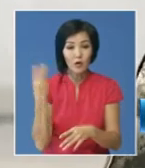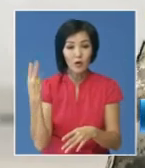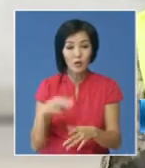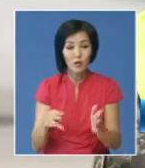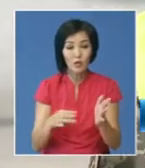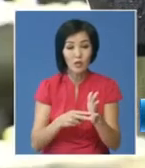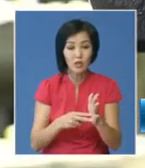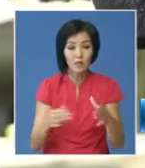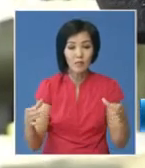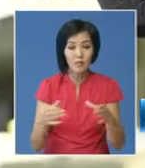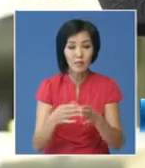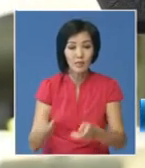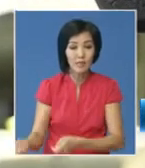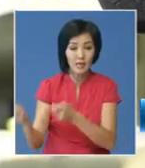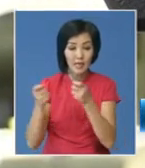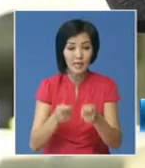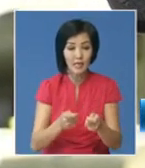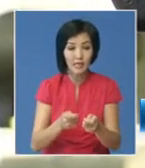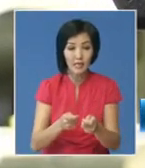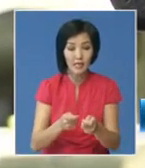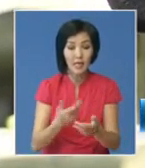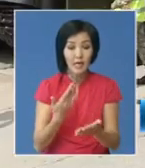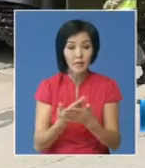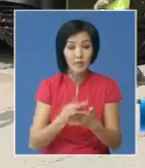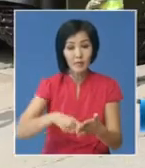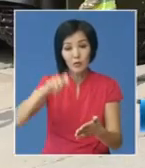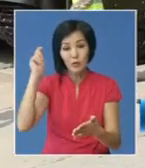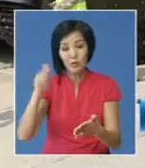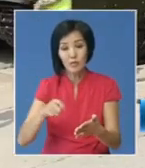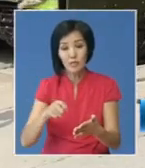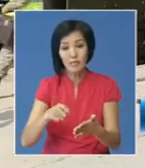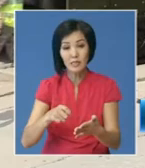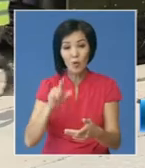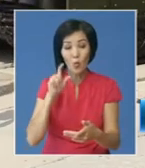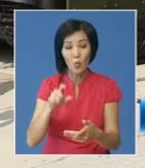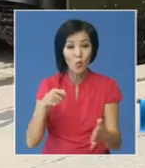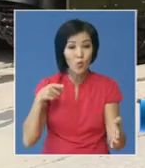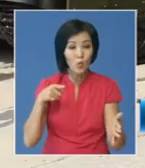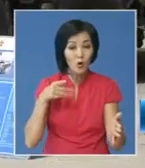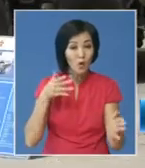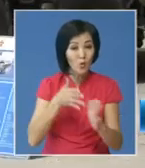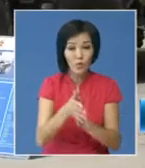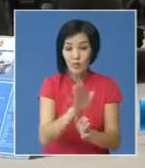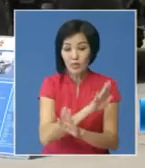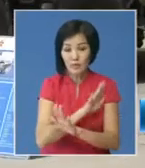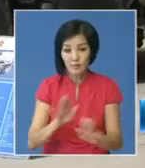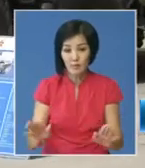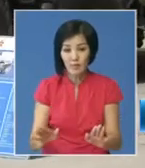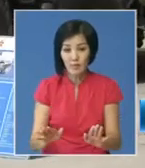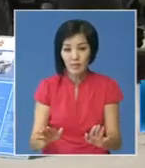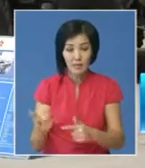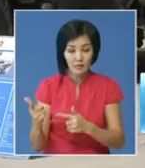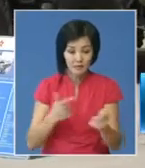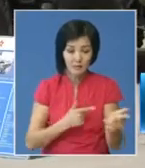десанттық шабуылдаушы бригадасында жеткізілген екен. Ұрыс кезінде оқ өткізбейтін танктер мен жаяу ұрыс машиналары толықтай бабында. Мына бүгінгі таңда көріп